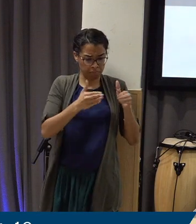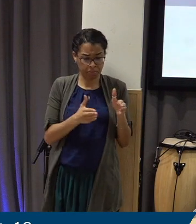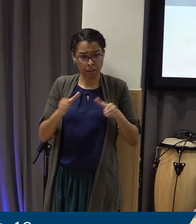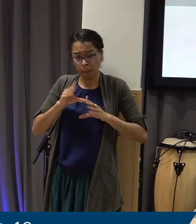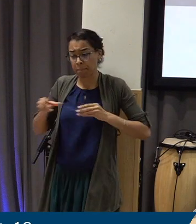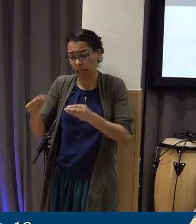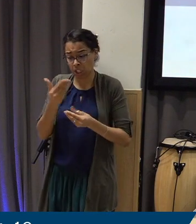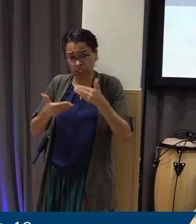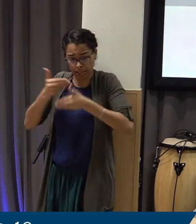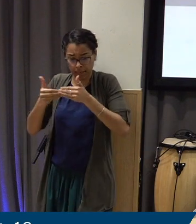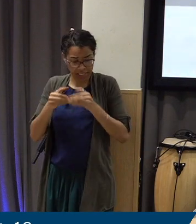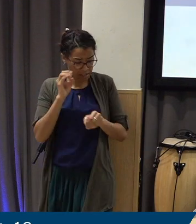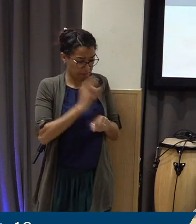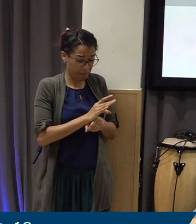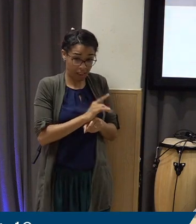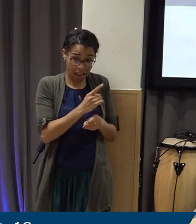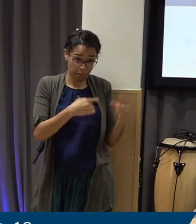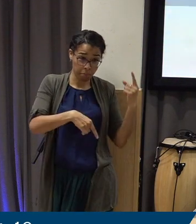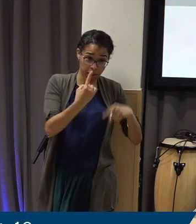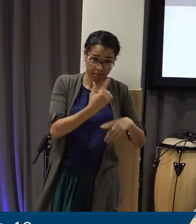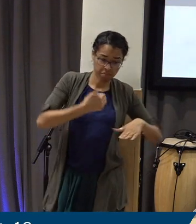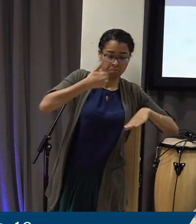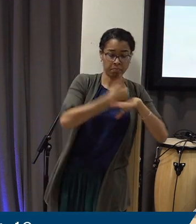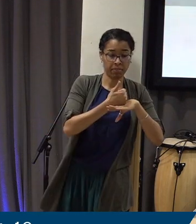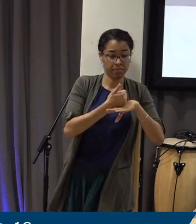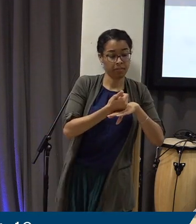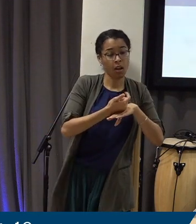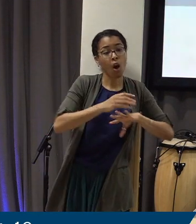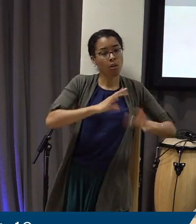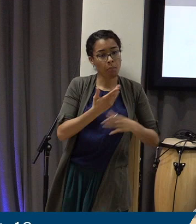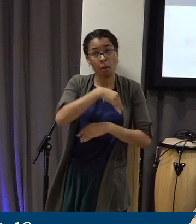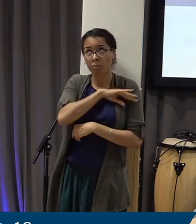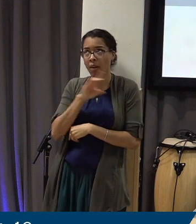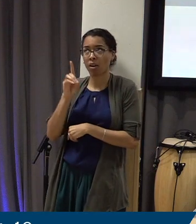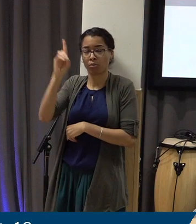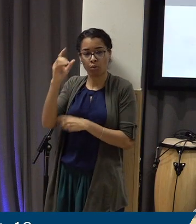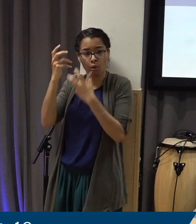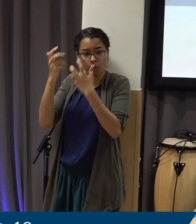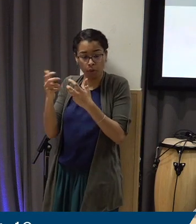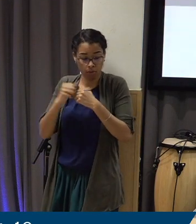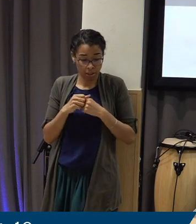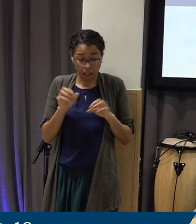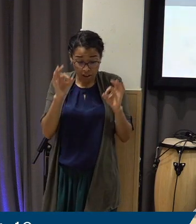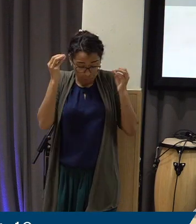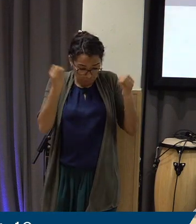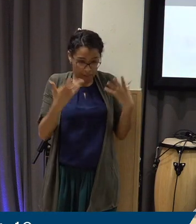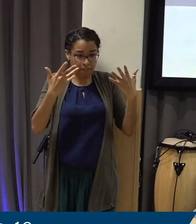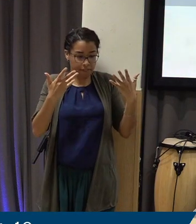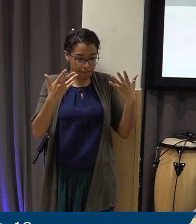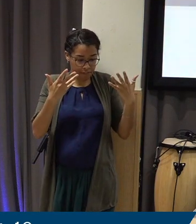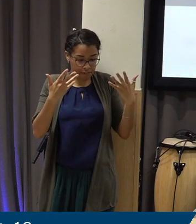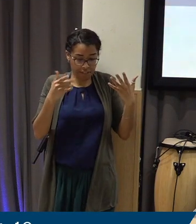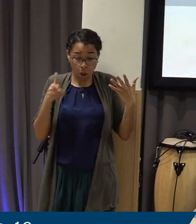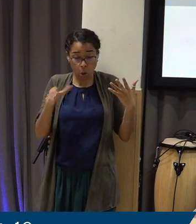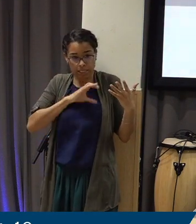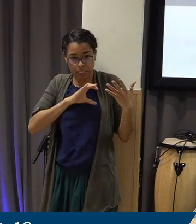la principale de l'angle. C'est par la volonté de Dieu qu'elle l'est devenue. Et c'est un prodige à nos yeux. » Ils cherchaient